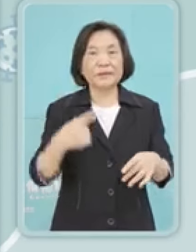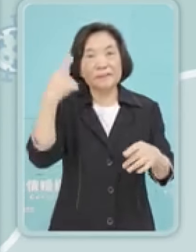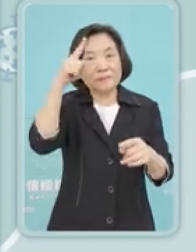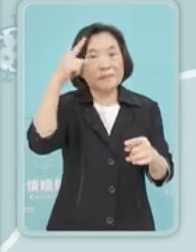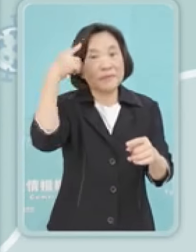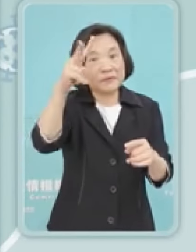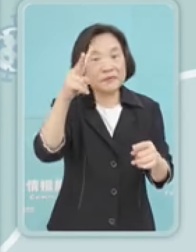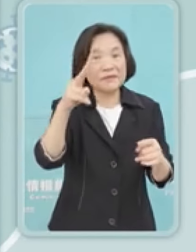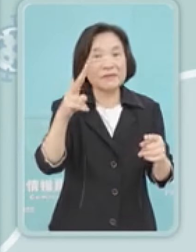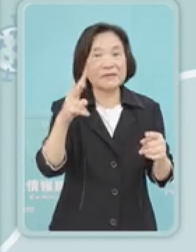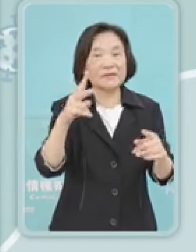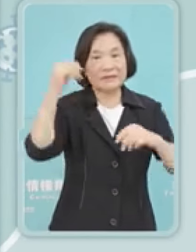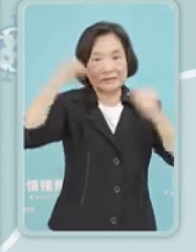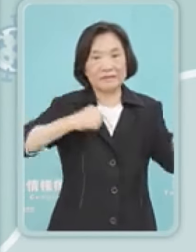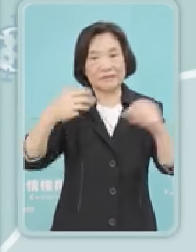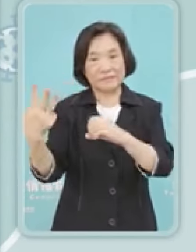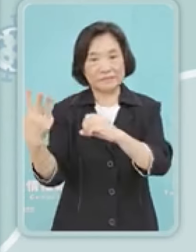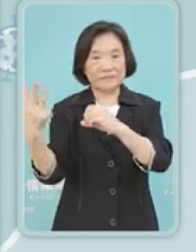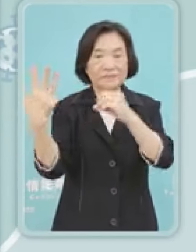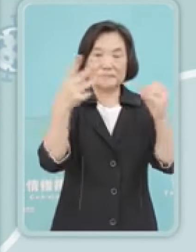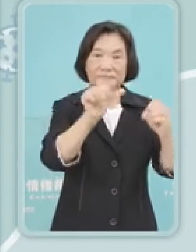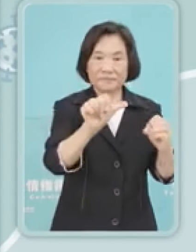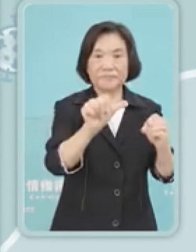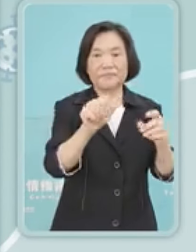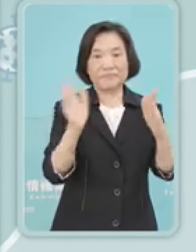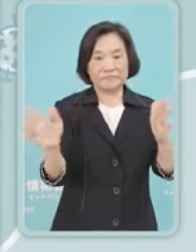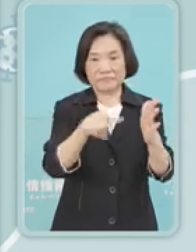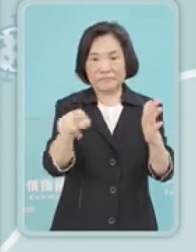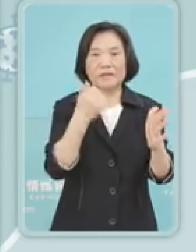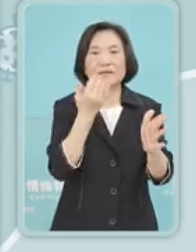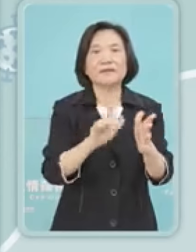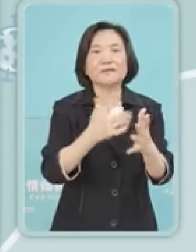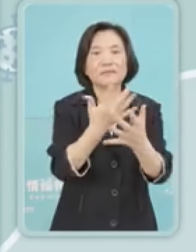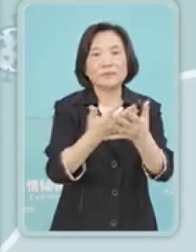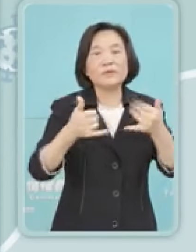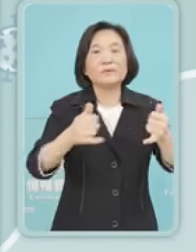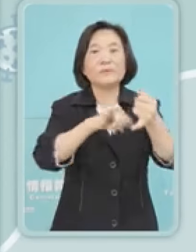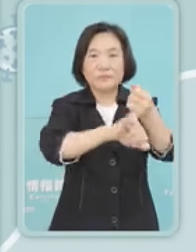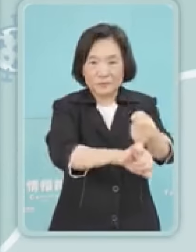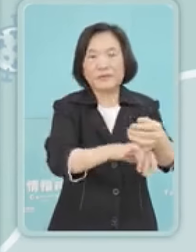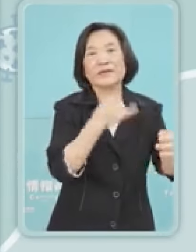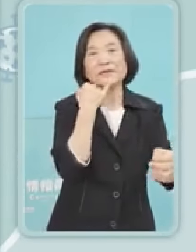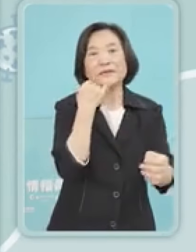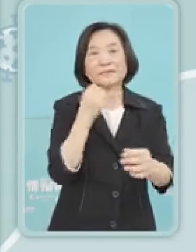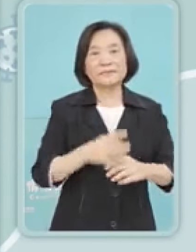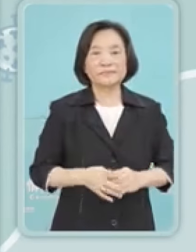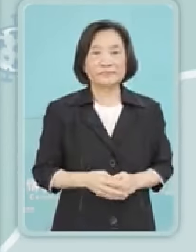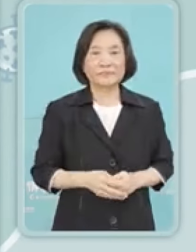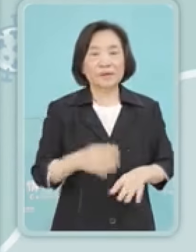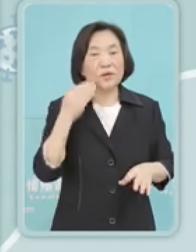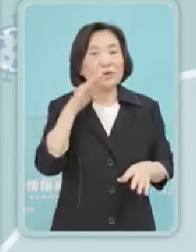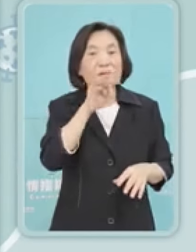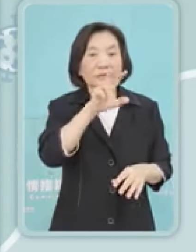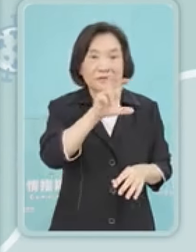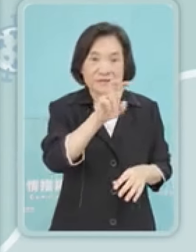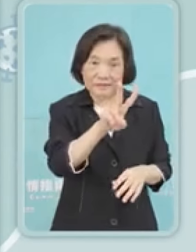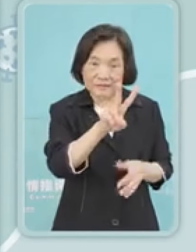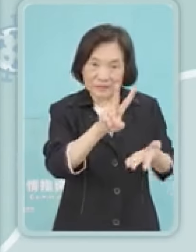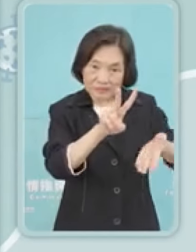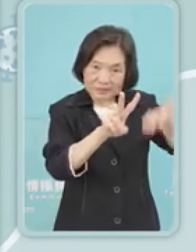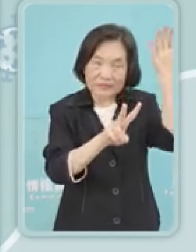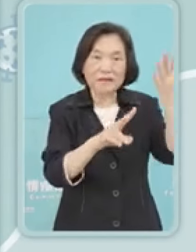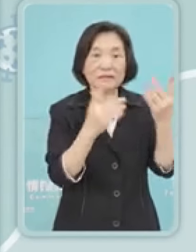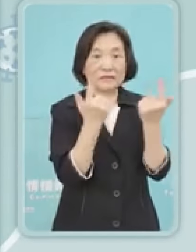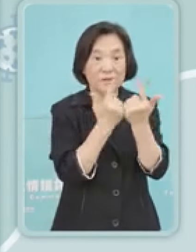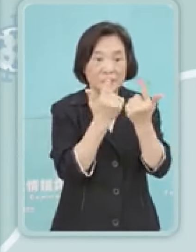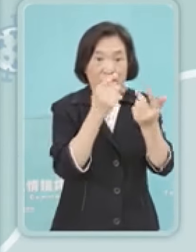后天早上8点到下午5点哦，就所谓的上班时间内哈，凡是72岁以上，不限台北